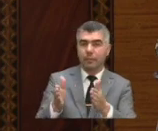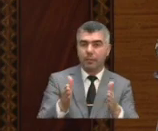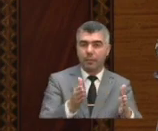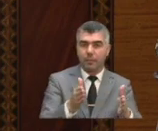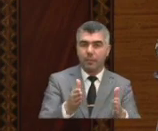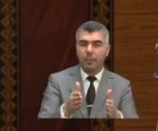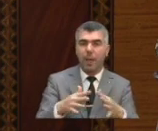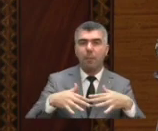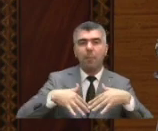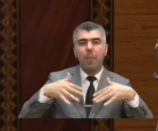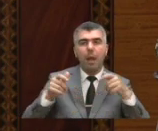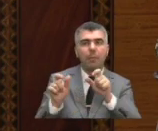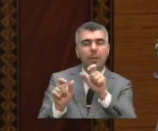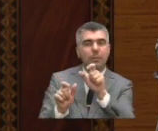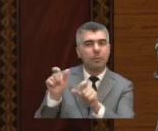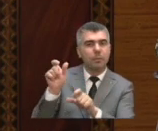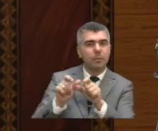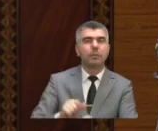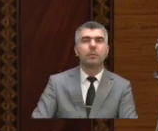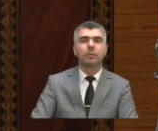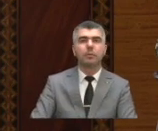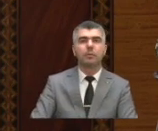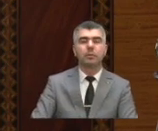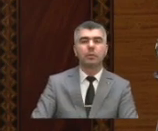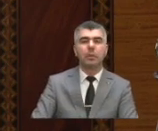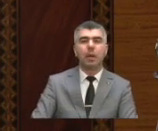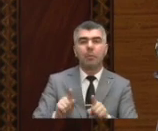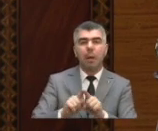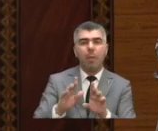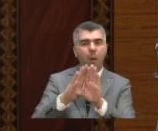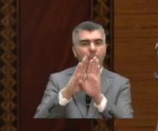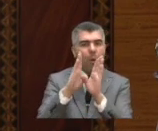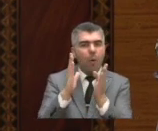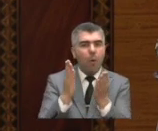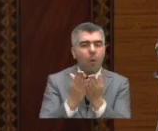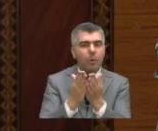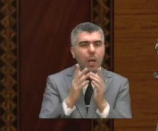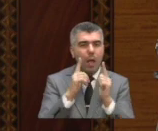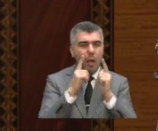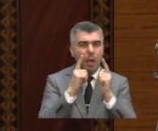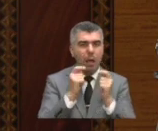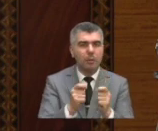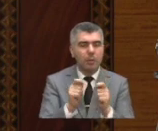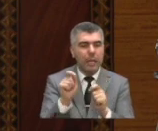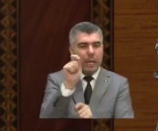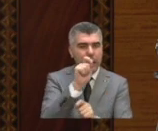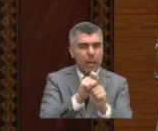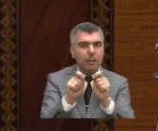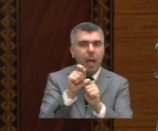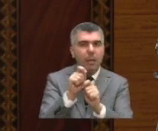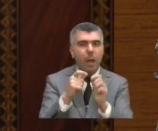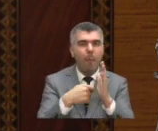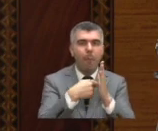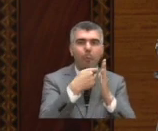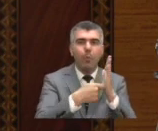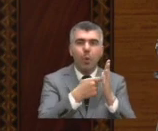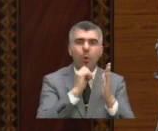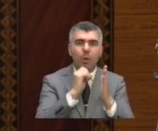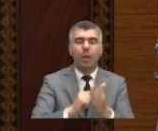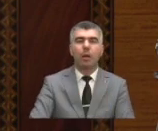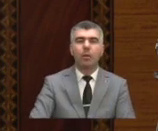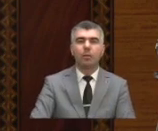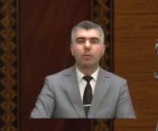البرنامج المحترمون انطلاقا من الرؤيه الشامله التي حكمت اعداد هذا المشروع وعلى ضوء